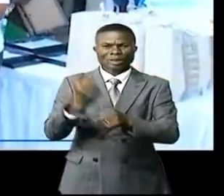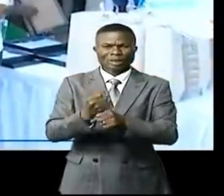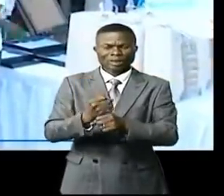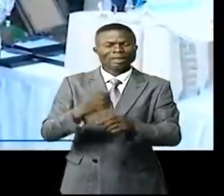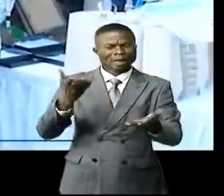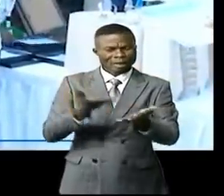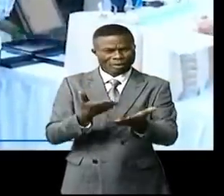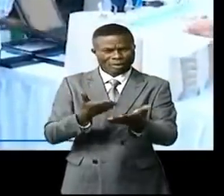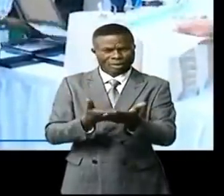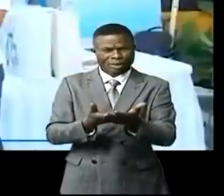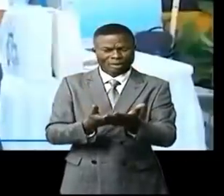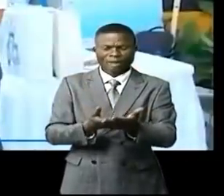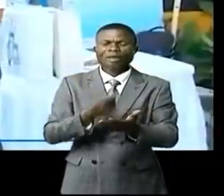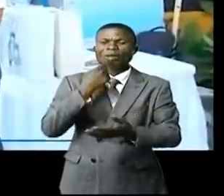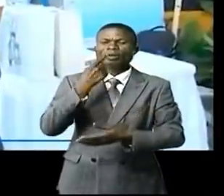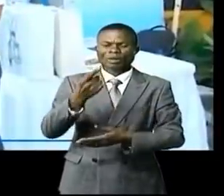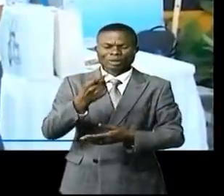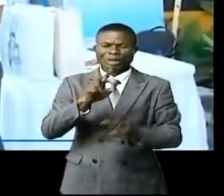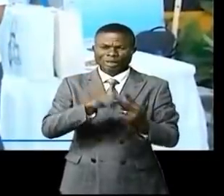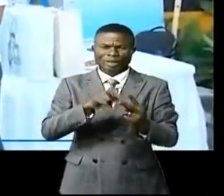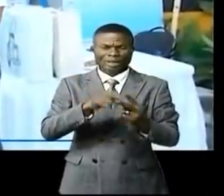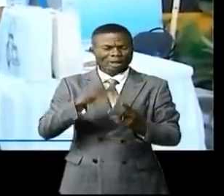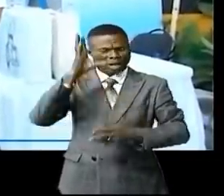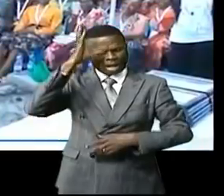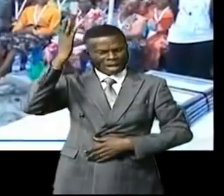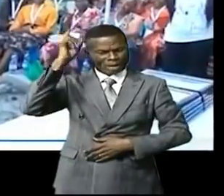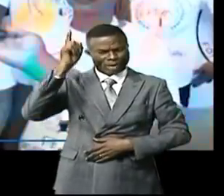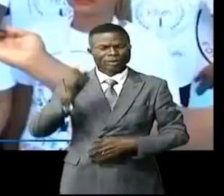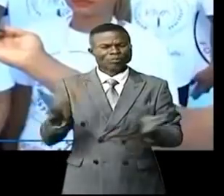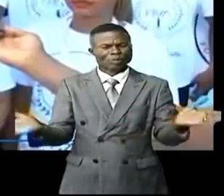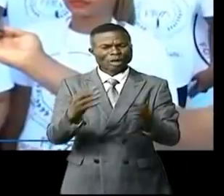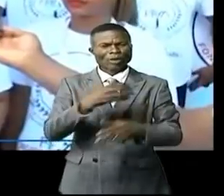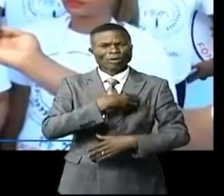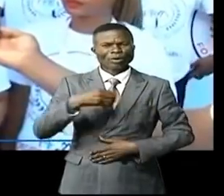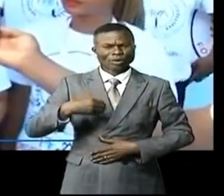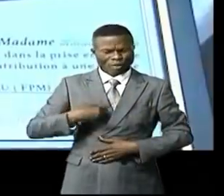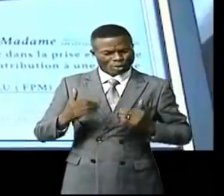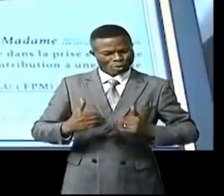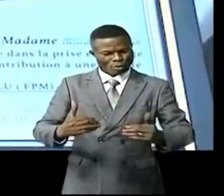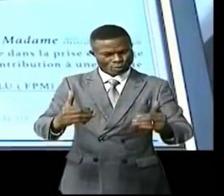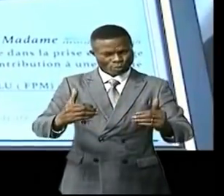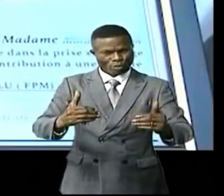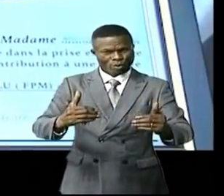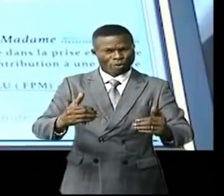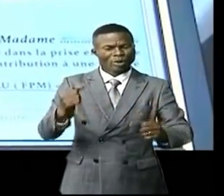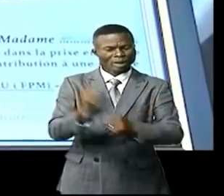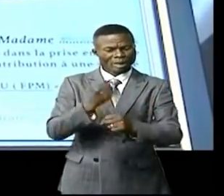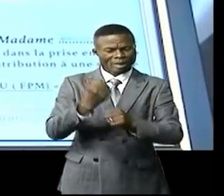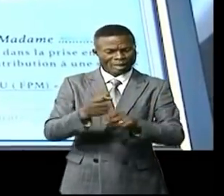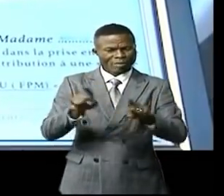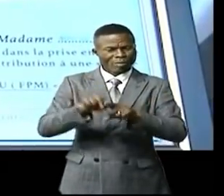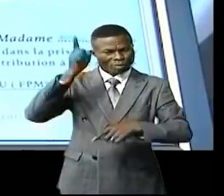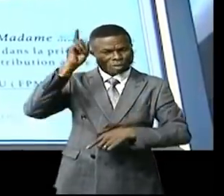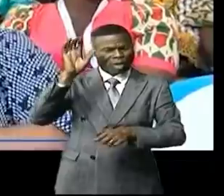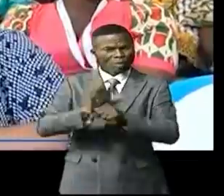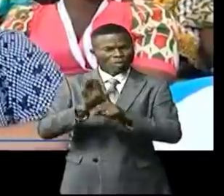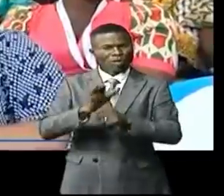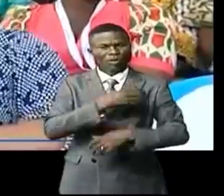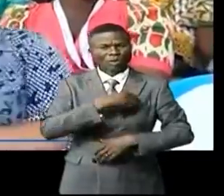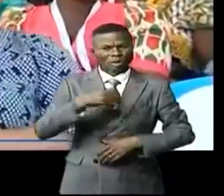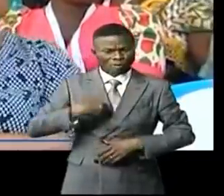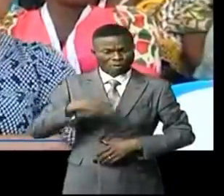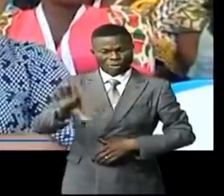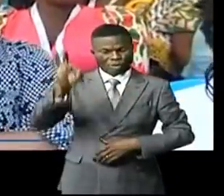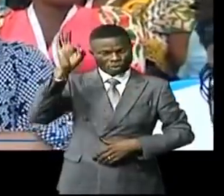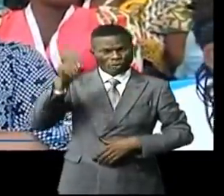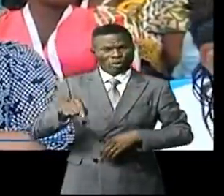métier, jadis réservé aux hommes. Nous sommes venus les encourager à continuer à faire ce qu'elles font déjà. La majorité des femmes qu'on a primées aujourd'hui,